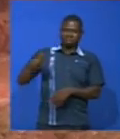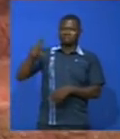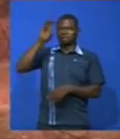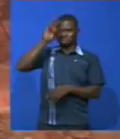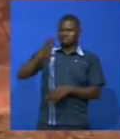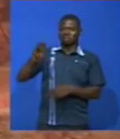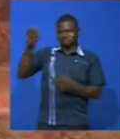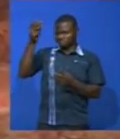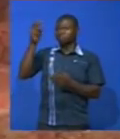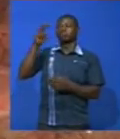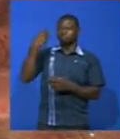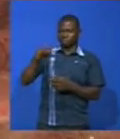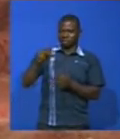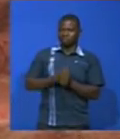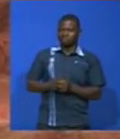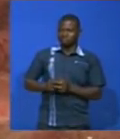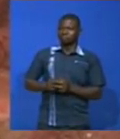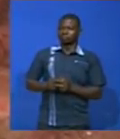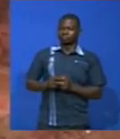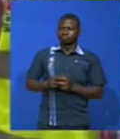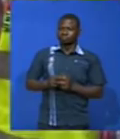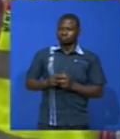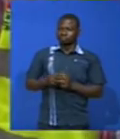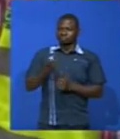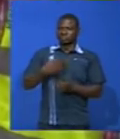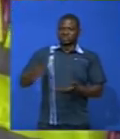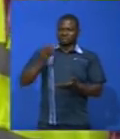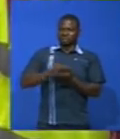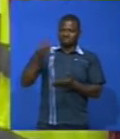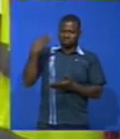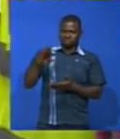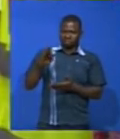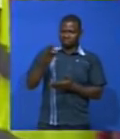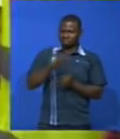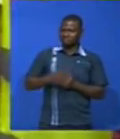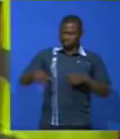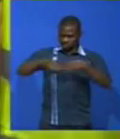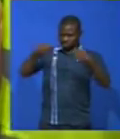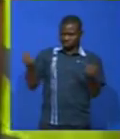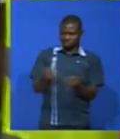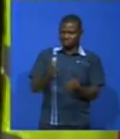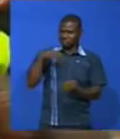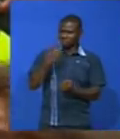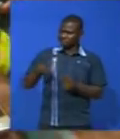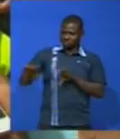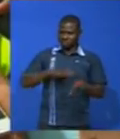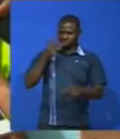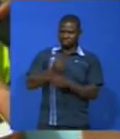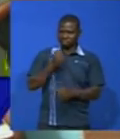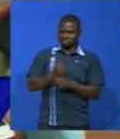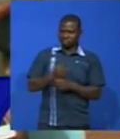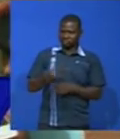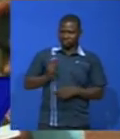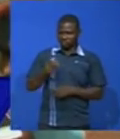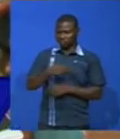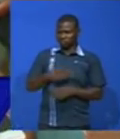largeur et 1,70 de hauteur. C'est le français des BTP, Sogea Satom, qui le réalise. Notre entreprise a fait de